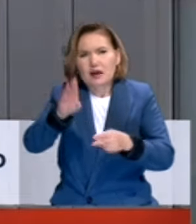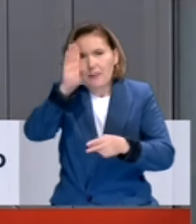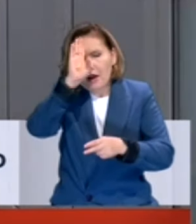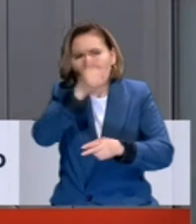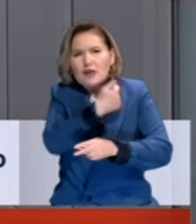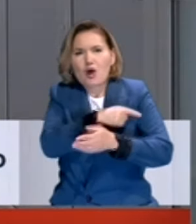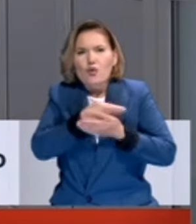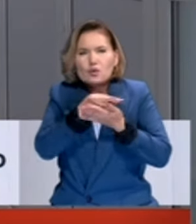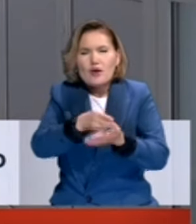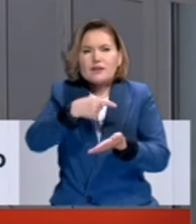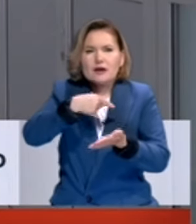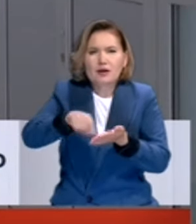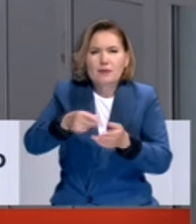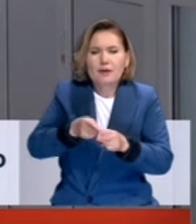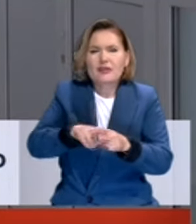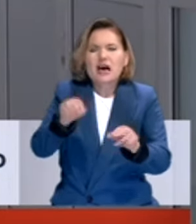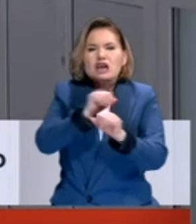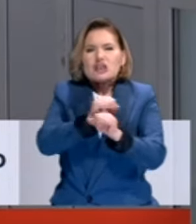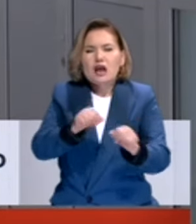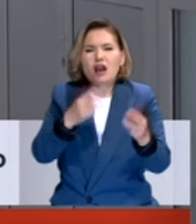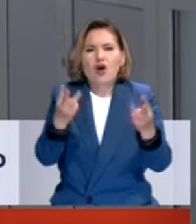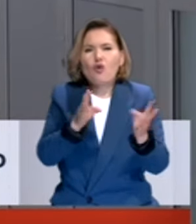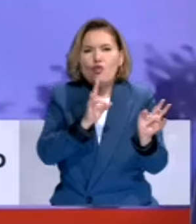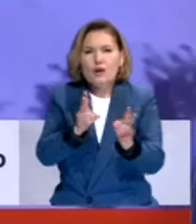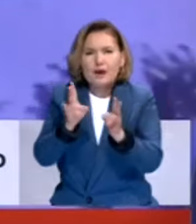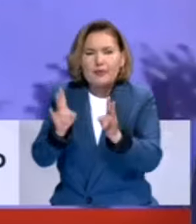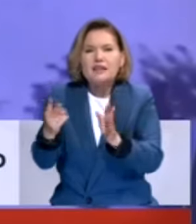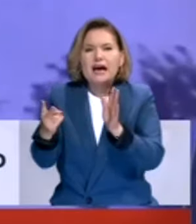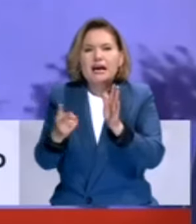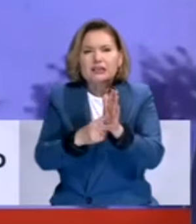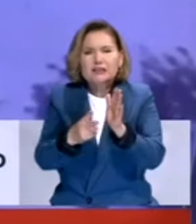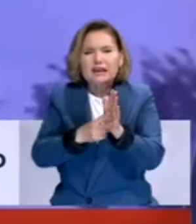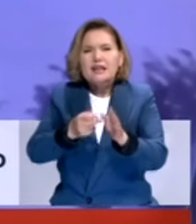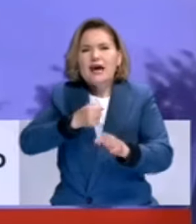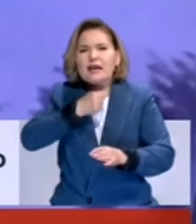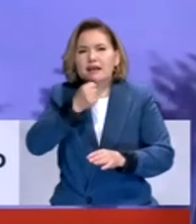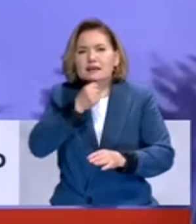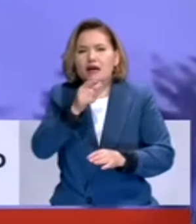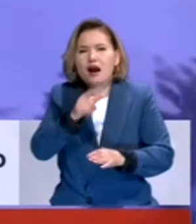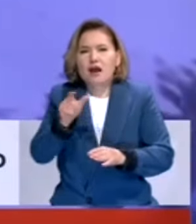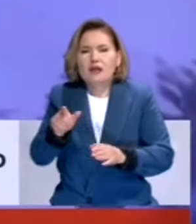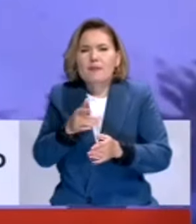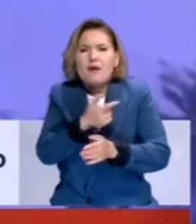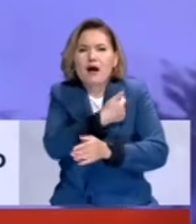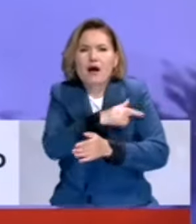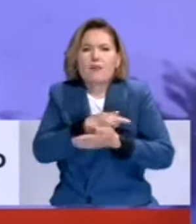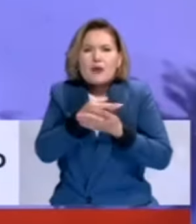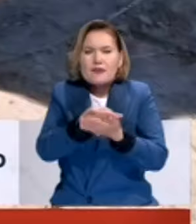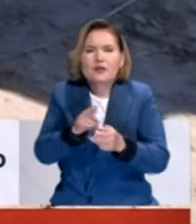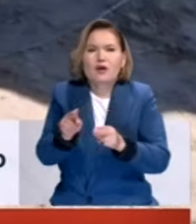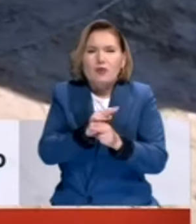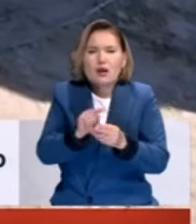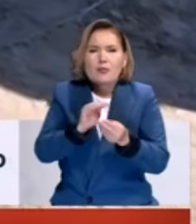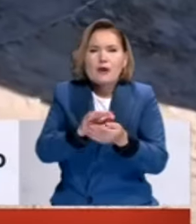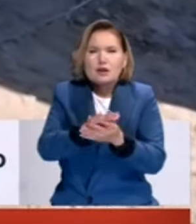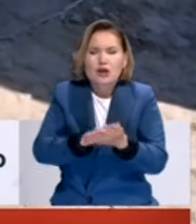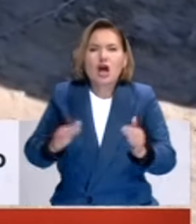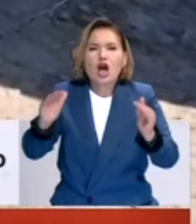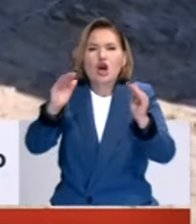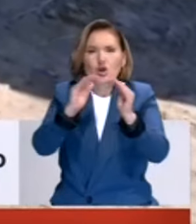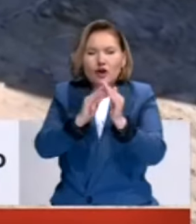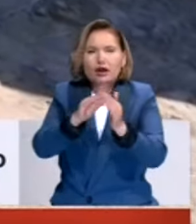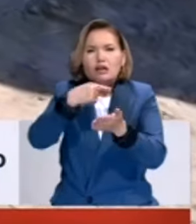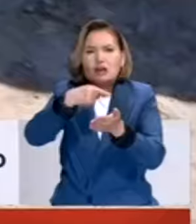ауруханадан шықты. Сондай-ақ жарылыс пен өрттен зардап шеккен 7 ересек адам қалалық ауруханада қажетті ем-дом алып үйлеріне